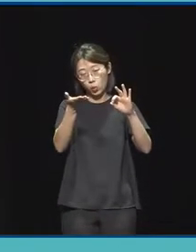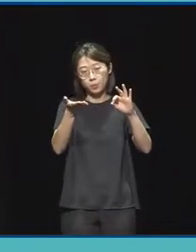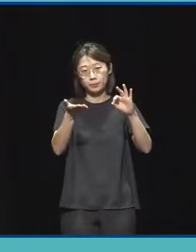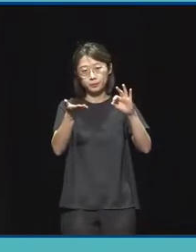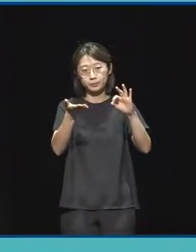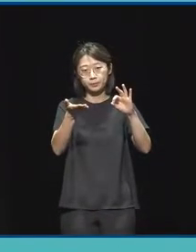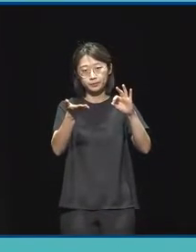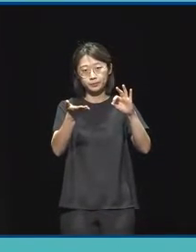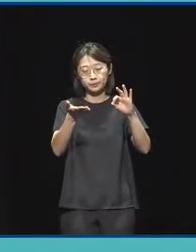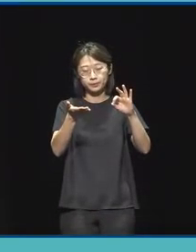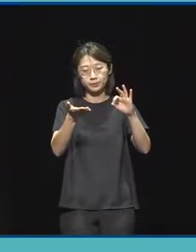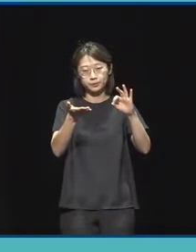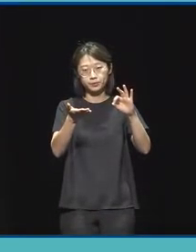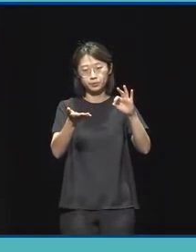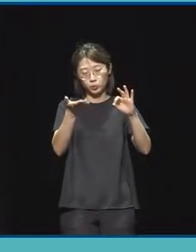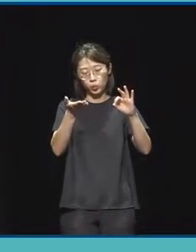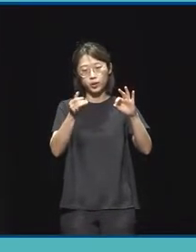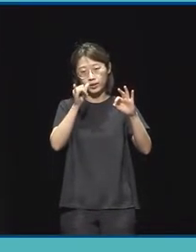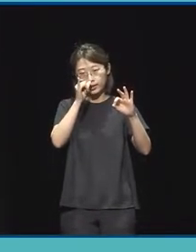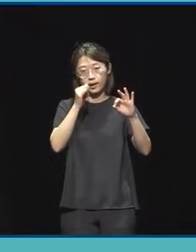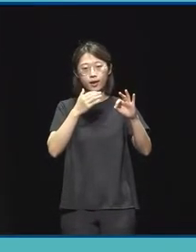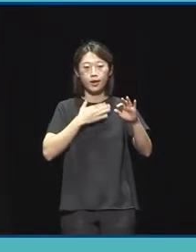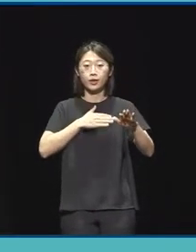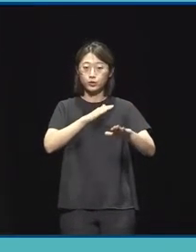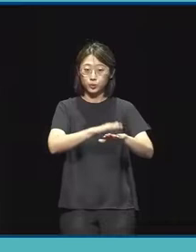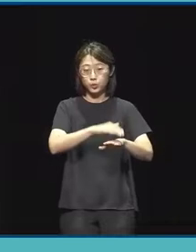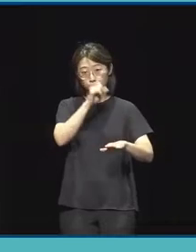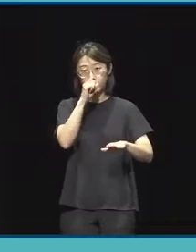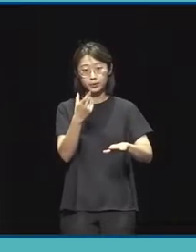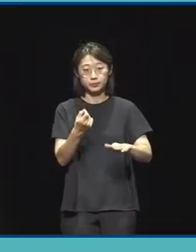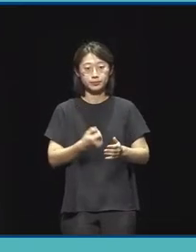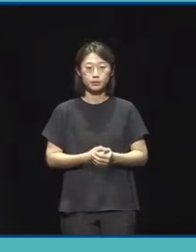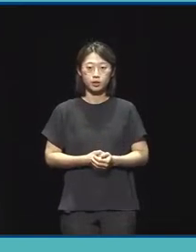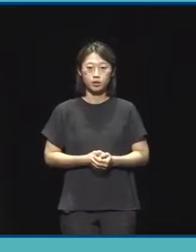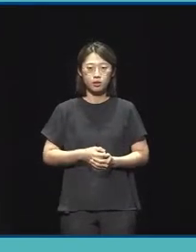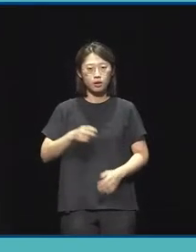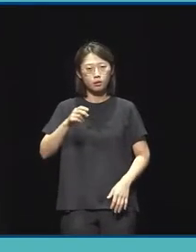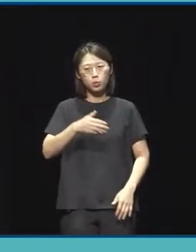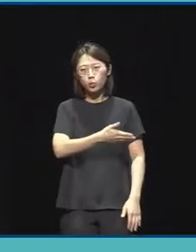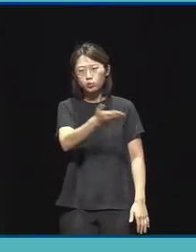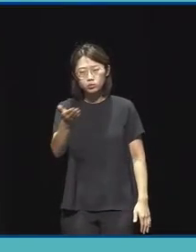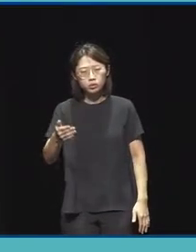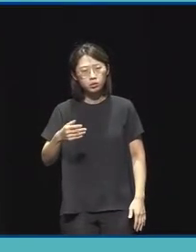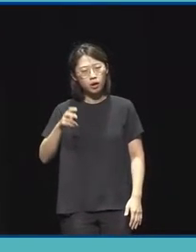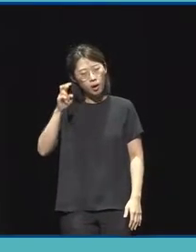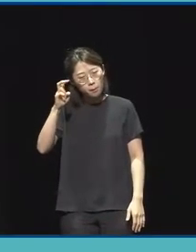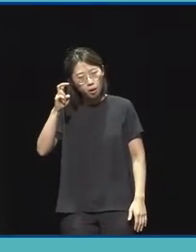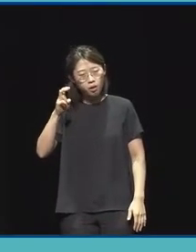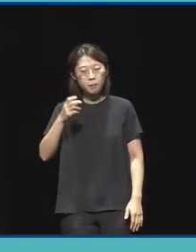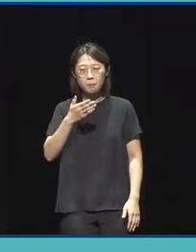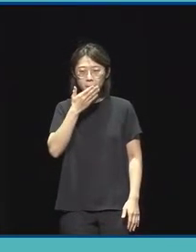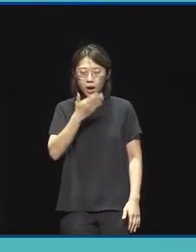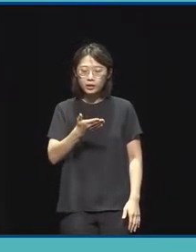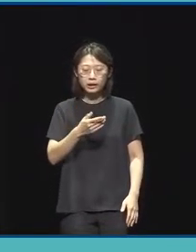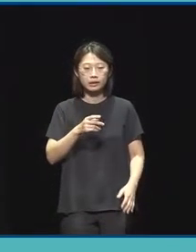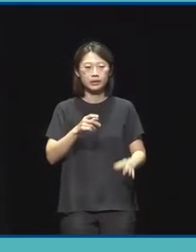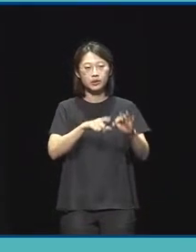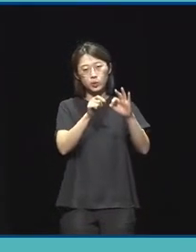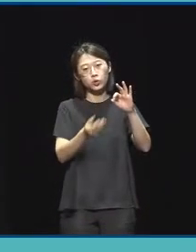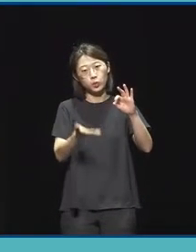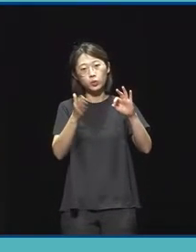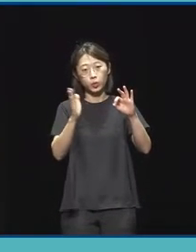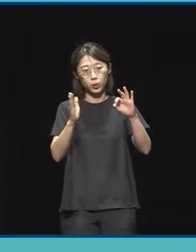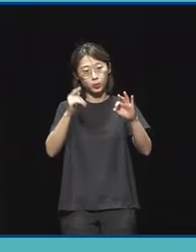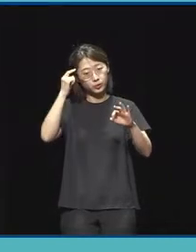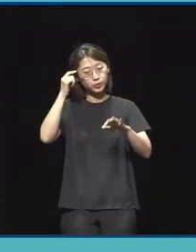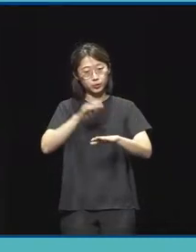나가는구나라고 예술 현장에서 누구나 예측하실 수 있도록 정내화 하고자 합니다